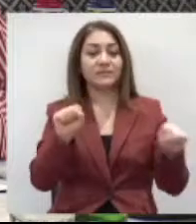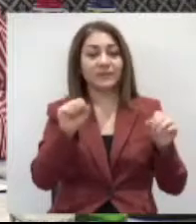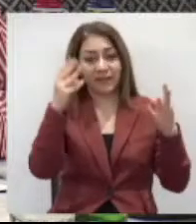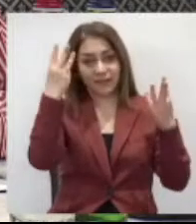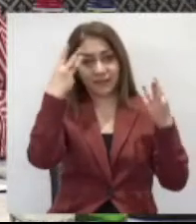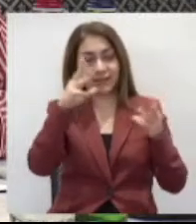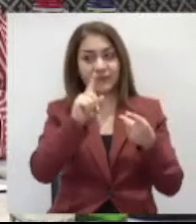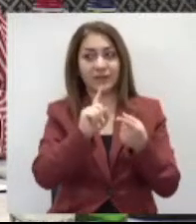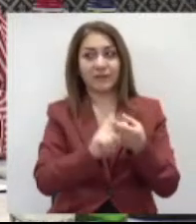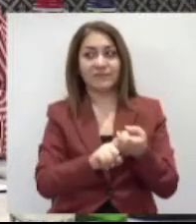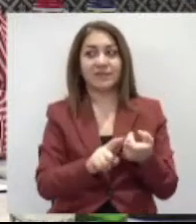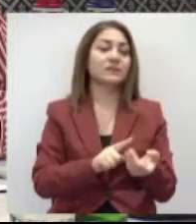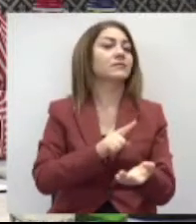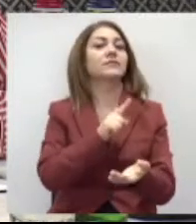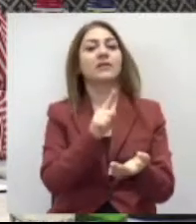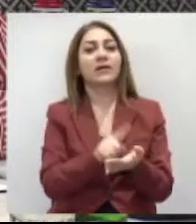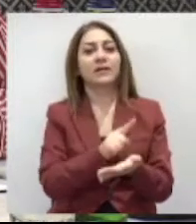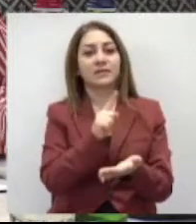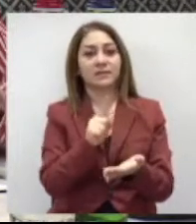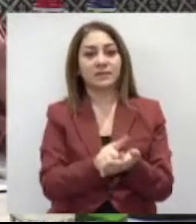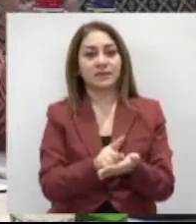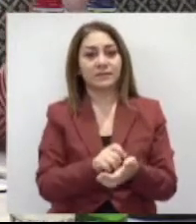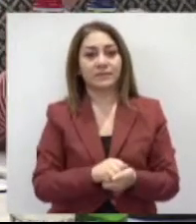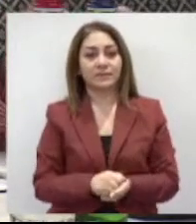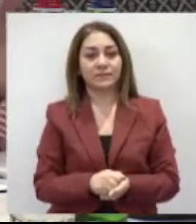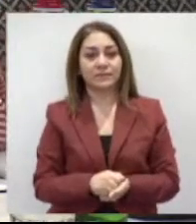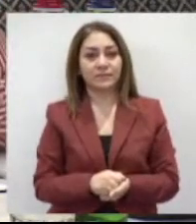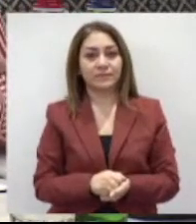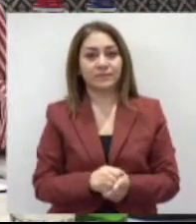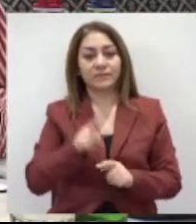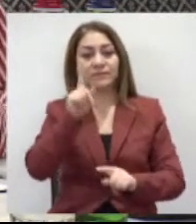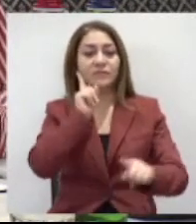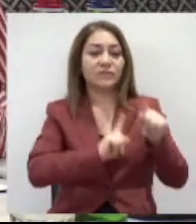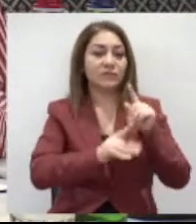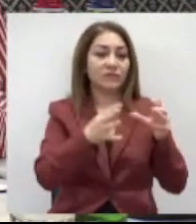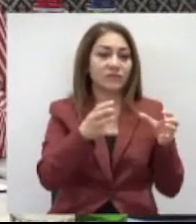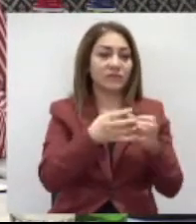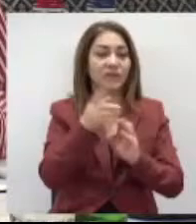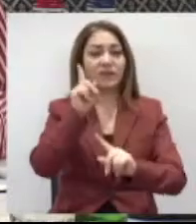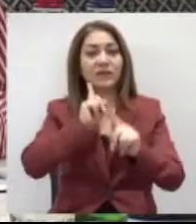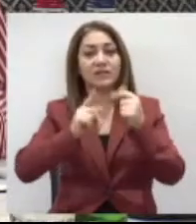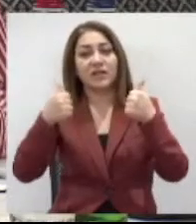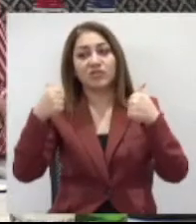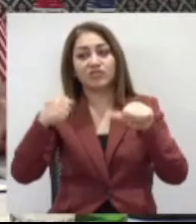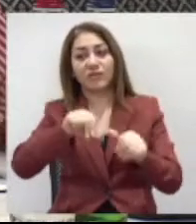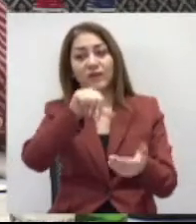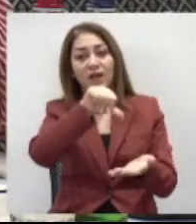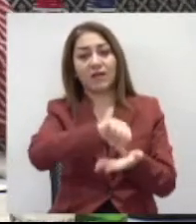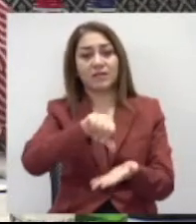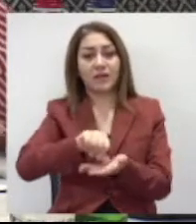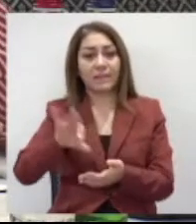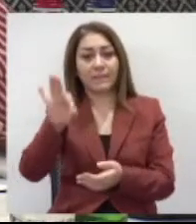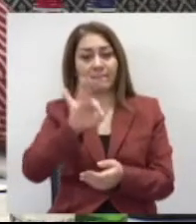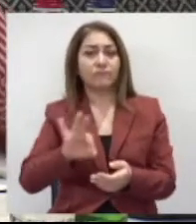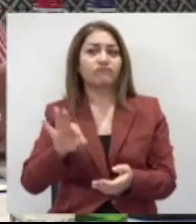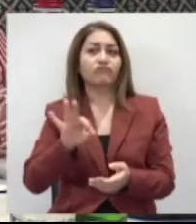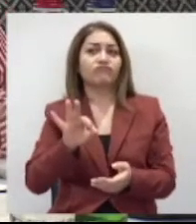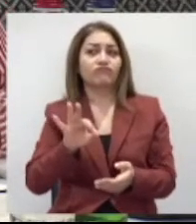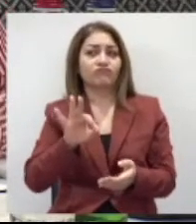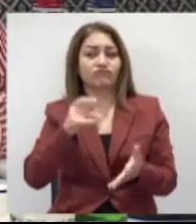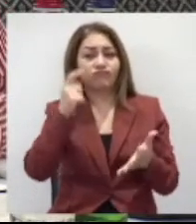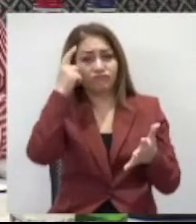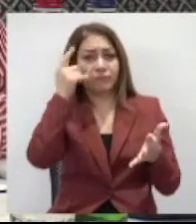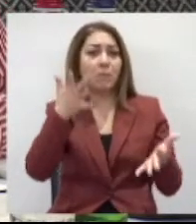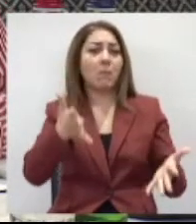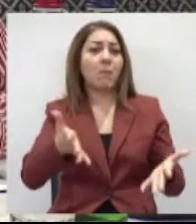հետ կապված հարցերն են, բայց այստեղ վստահեմ խորհրդի և հանձնաժողովի անդամների համար ակնհայտ է նաև